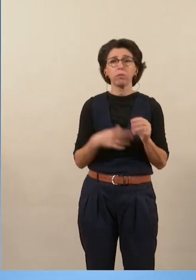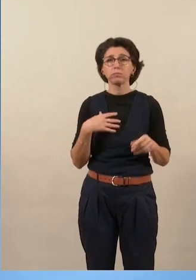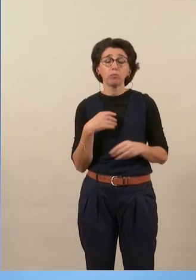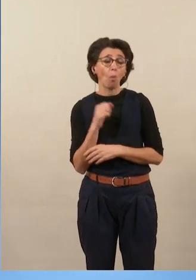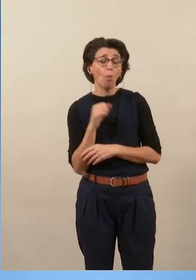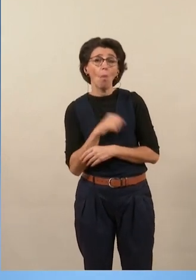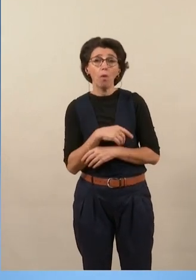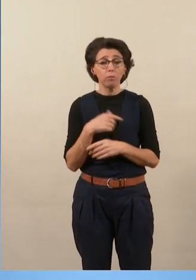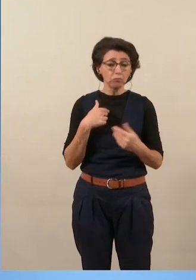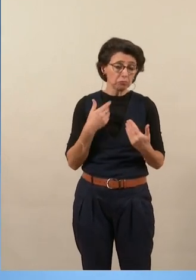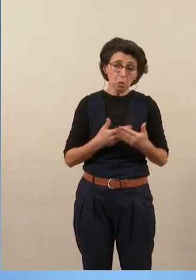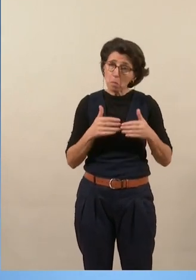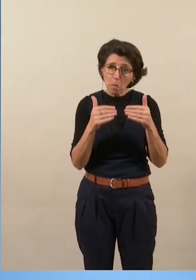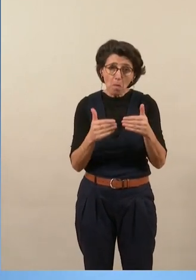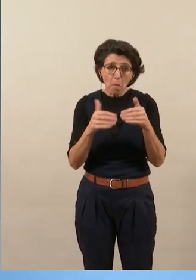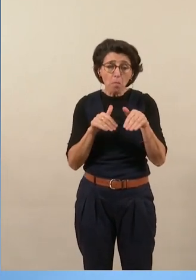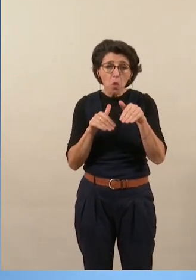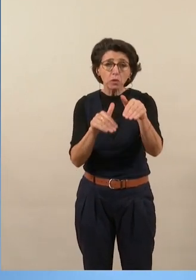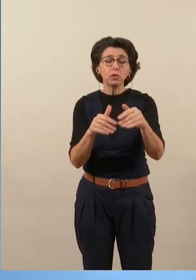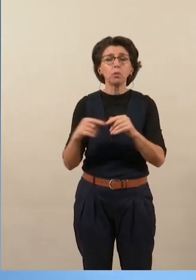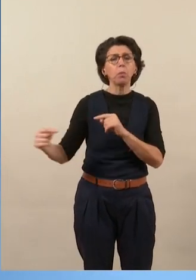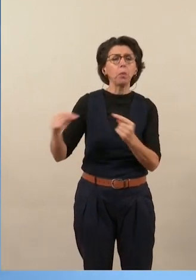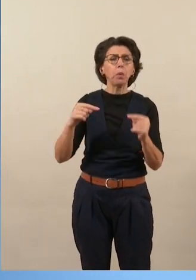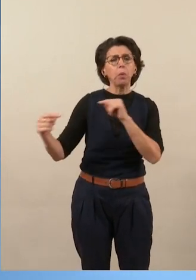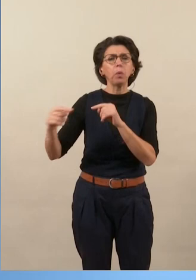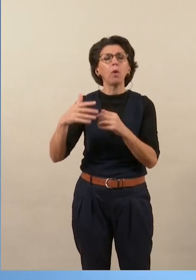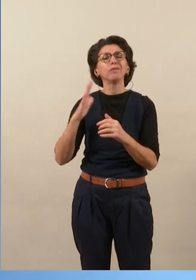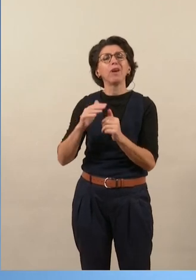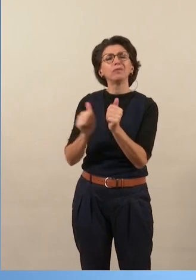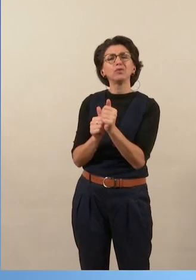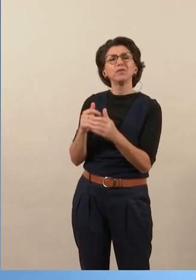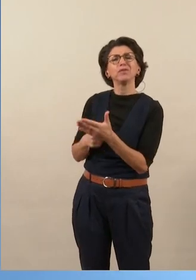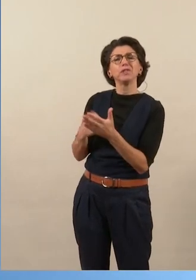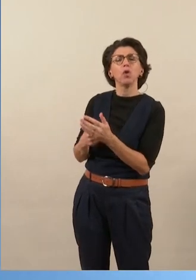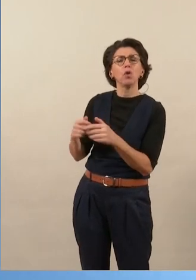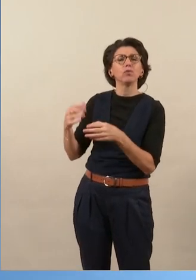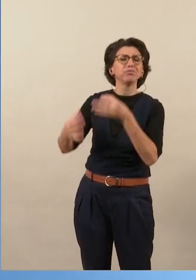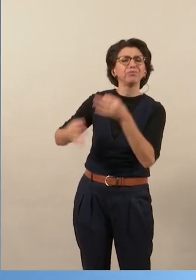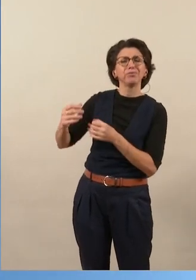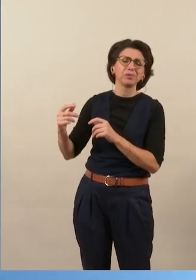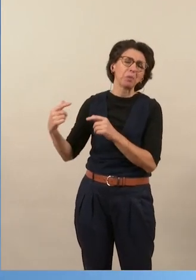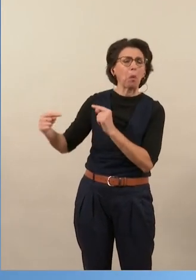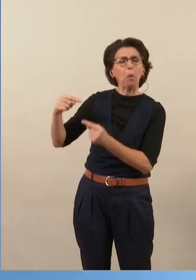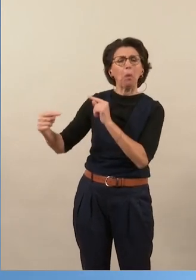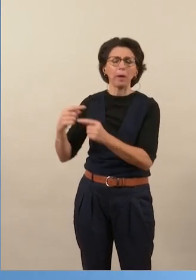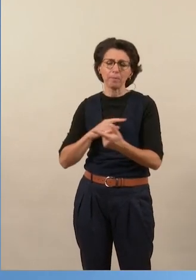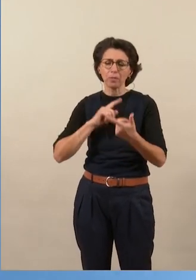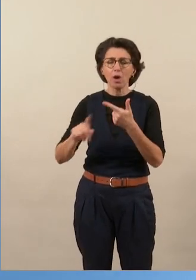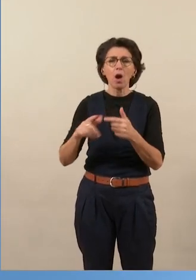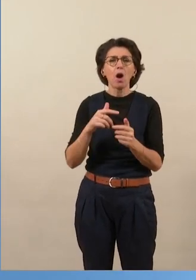les procès avec votre ancien adjoint aux finances comme vous êtes en procès avec votre ancien plus proche